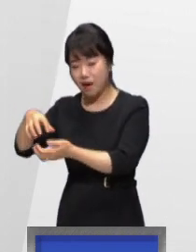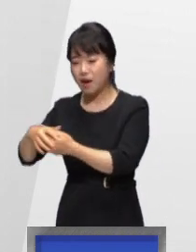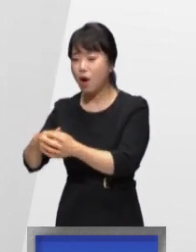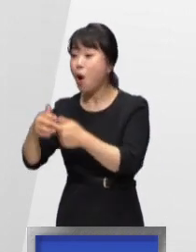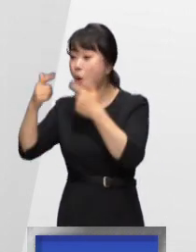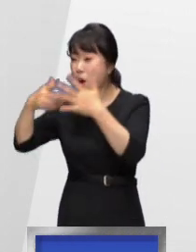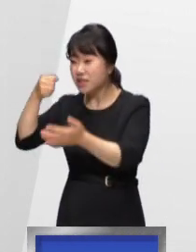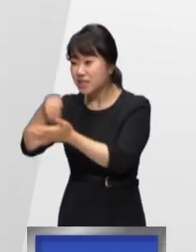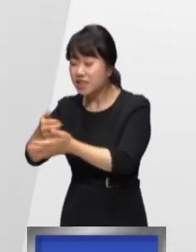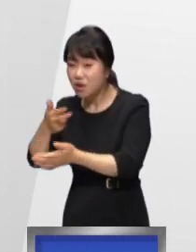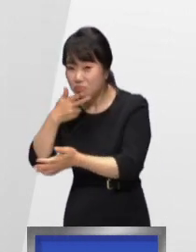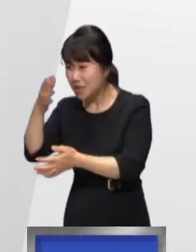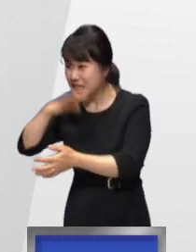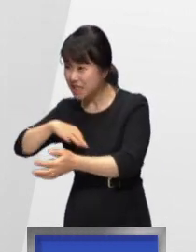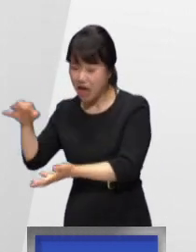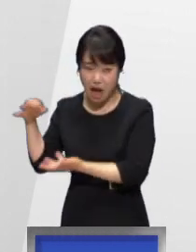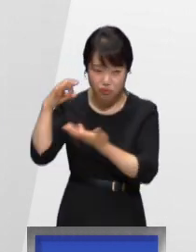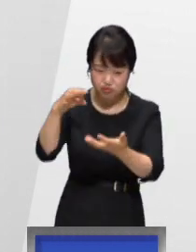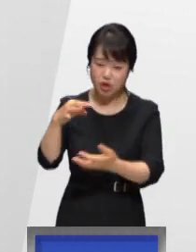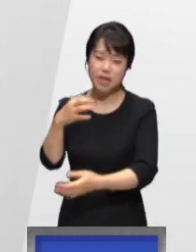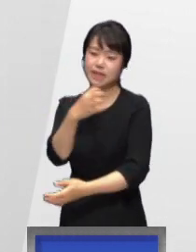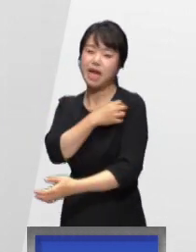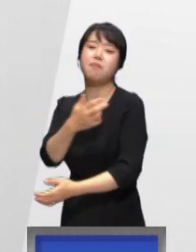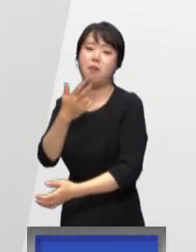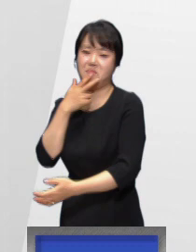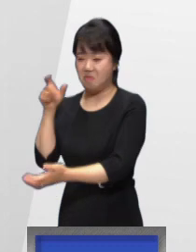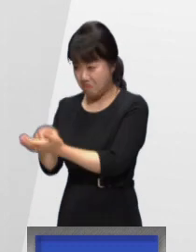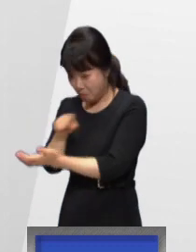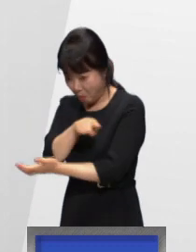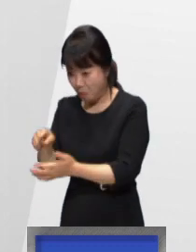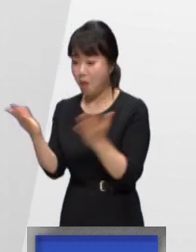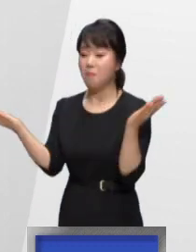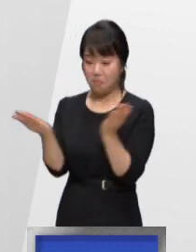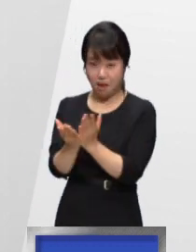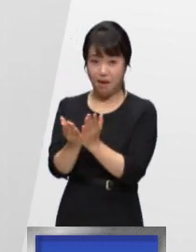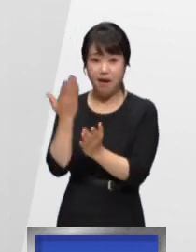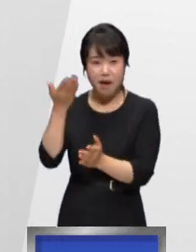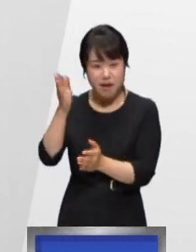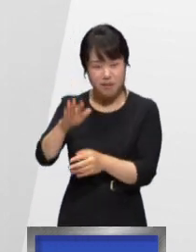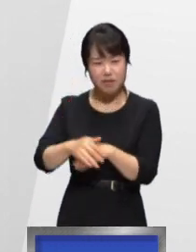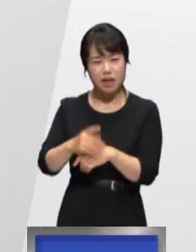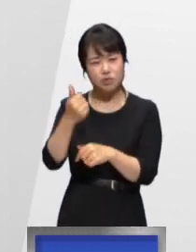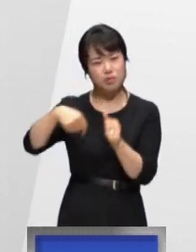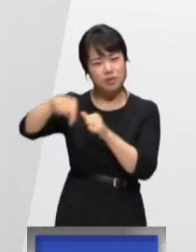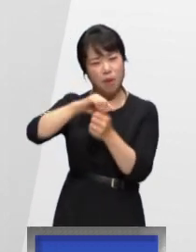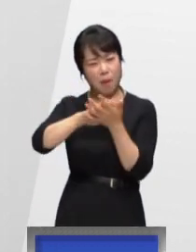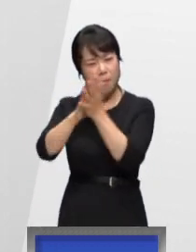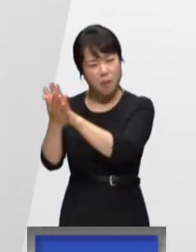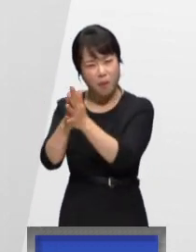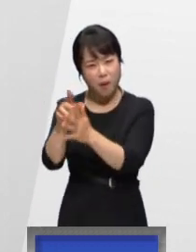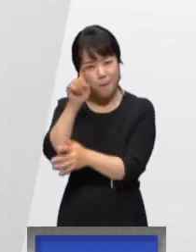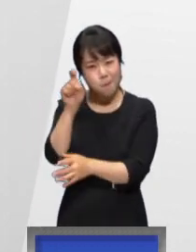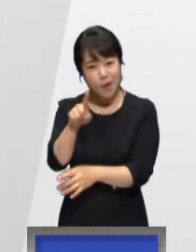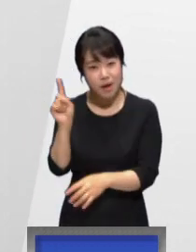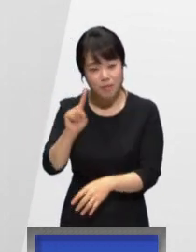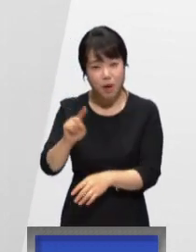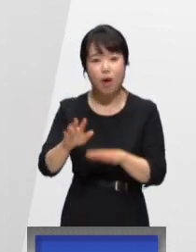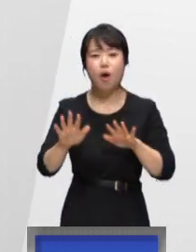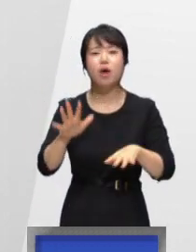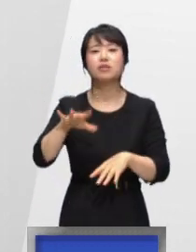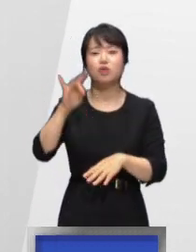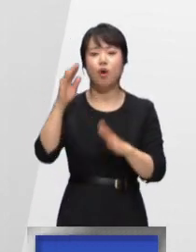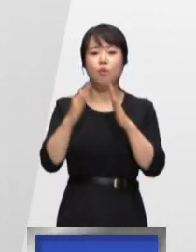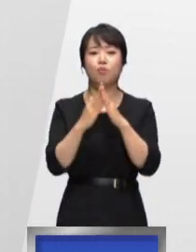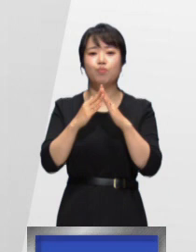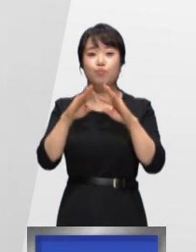확정되지 않은 채무는 지급을 금지하고 있다는 것이 그 이유입니다. 그러나 변수는 남아 있습니다. 올 초 맺은